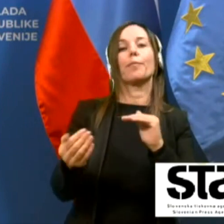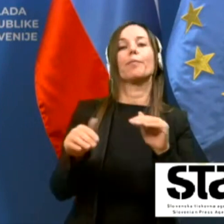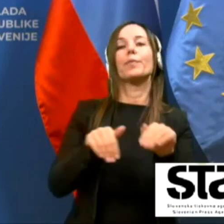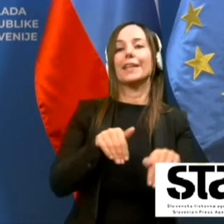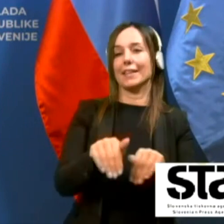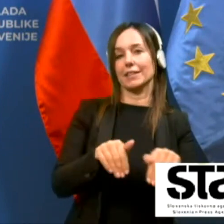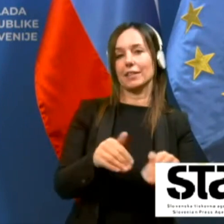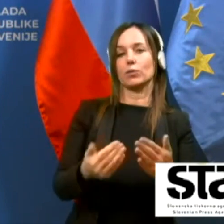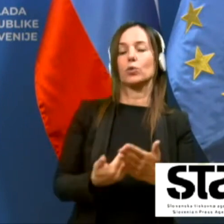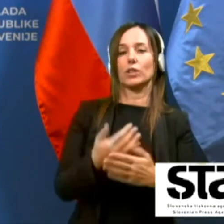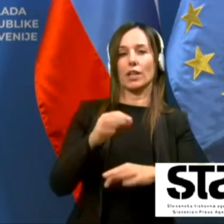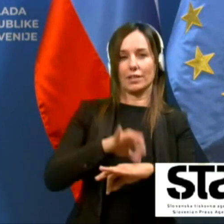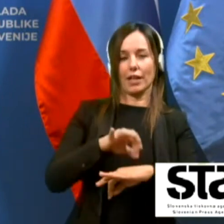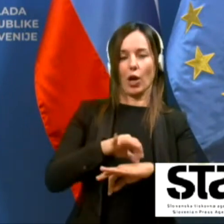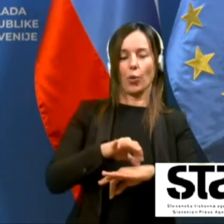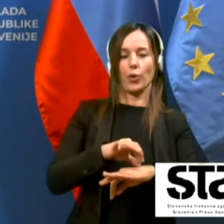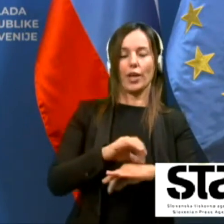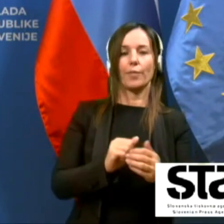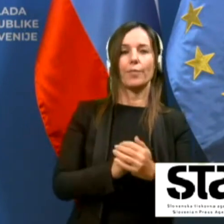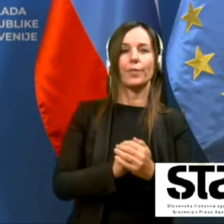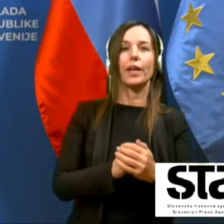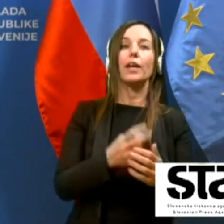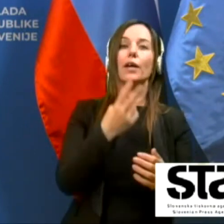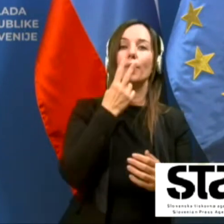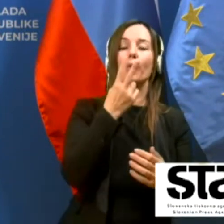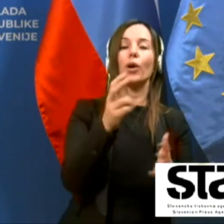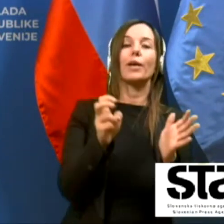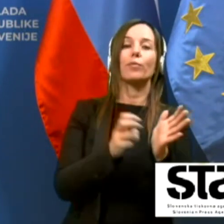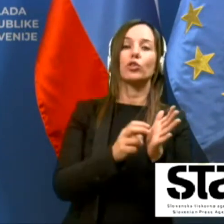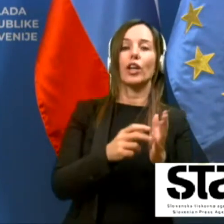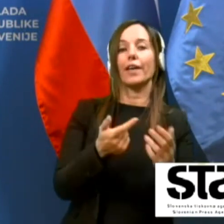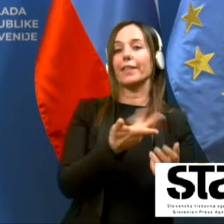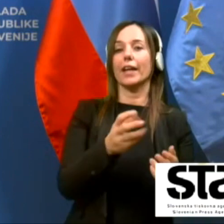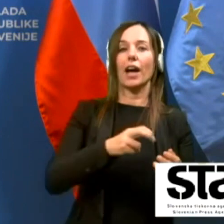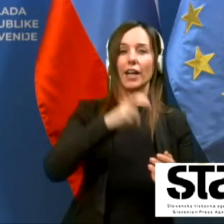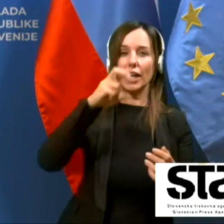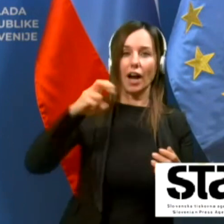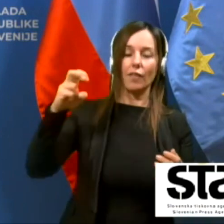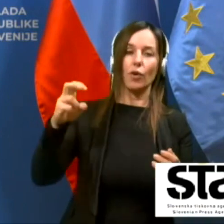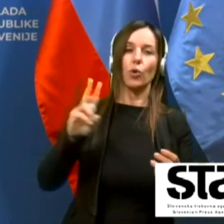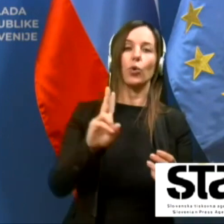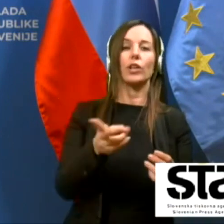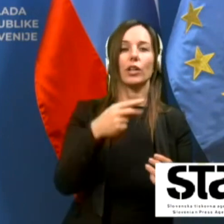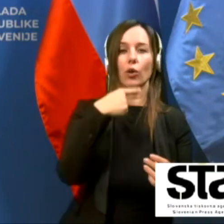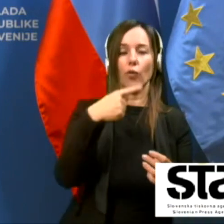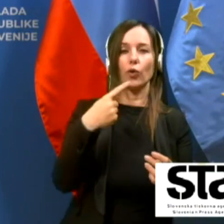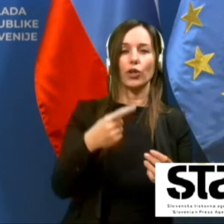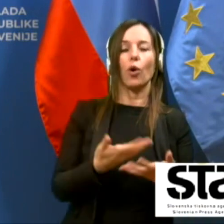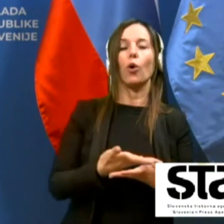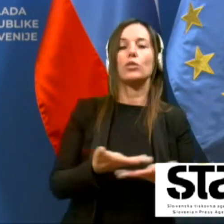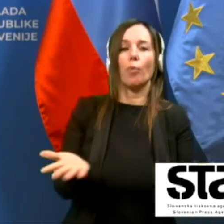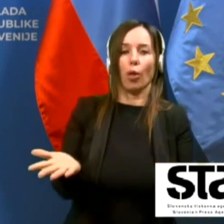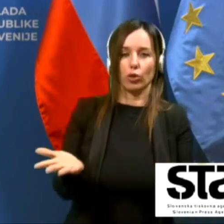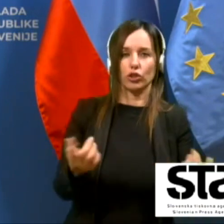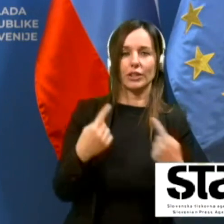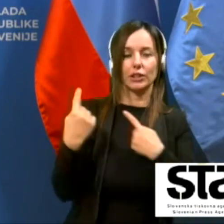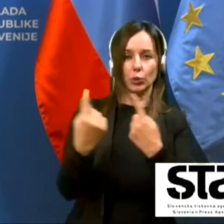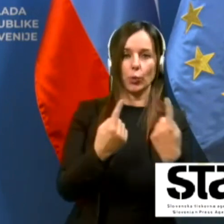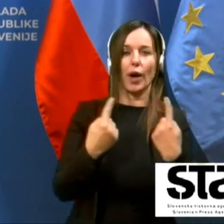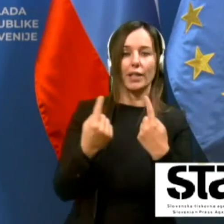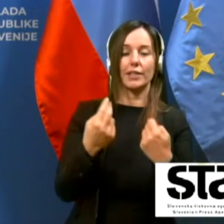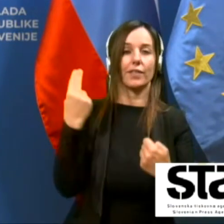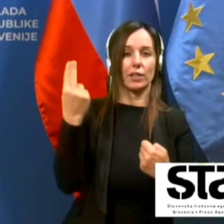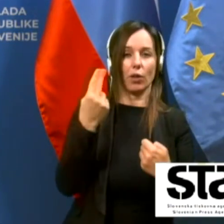zdravje. Poglejmo si zdaj še nekaj grafov, ki govorijo o splošnih razmerah